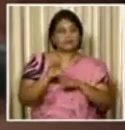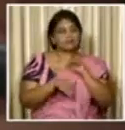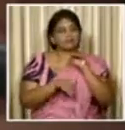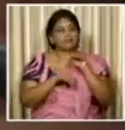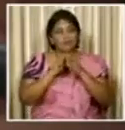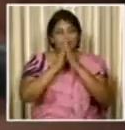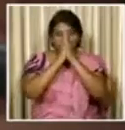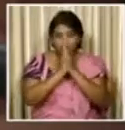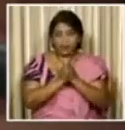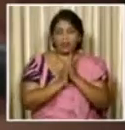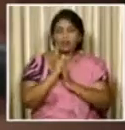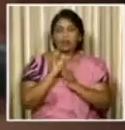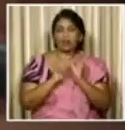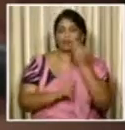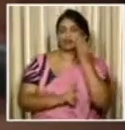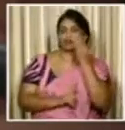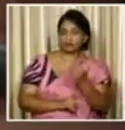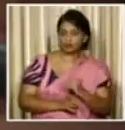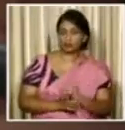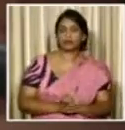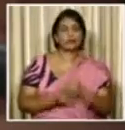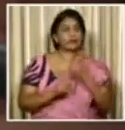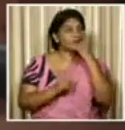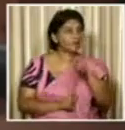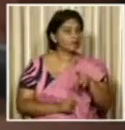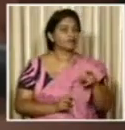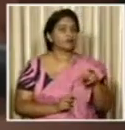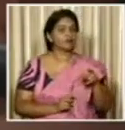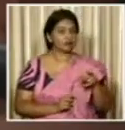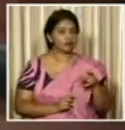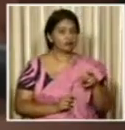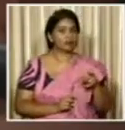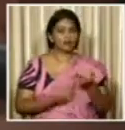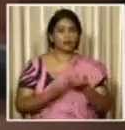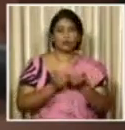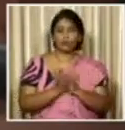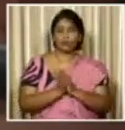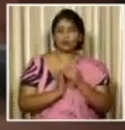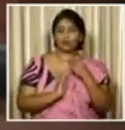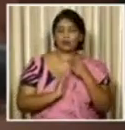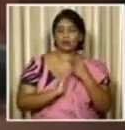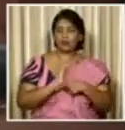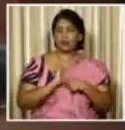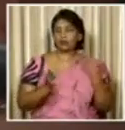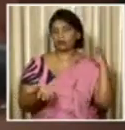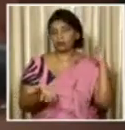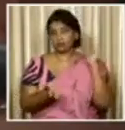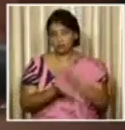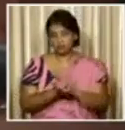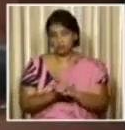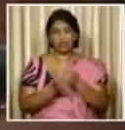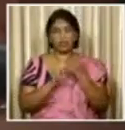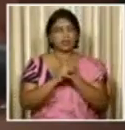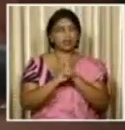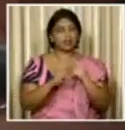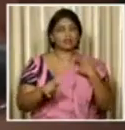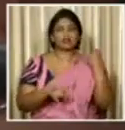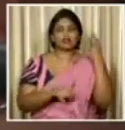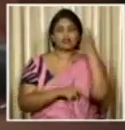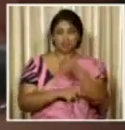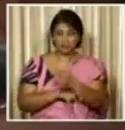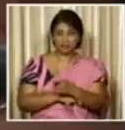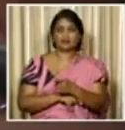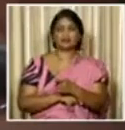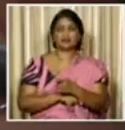වඳින මන්ත්‍රීවරු යමතුරු අපි දකින්නේ. ඒ නිසා තමයි තමන්ගේ මව්බිමට ගිහිල්ලා ලංකාවට ආවට පස්සේ එයාපෝට් එකට ගිහිල්ලා